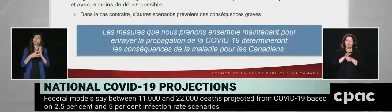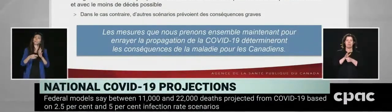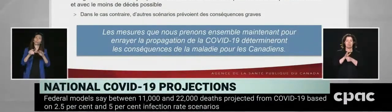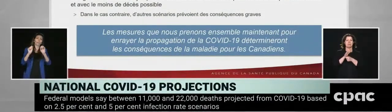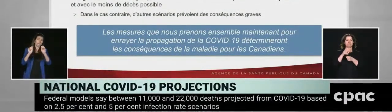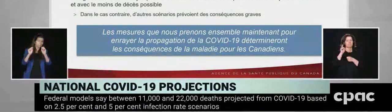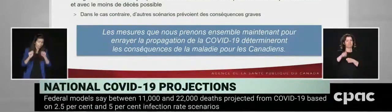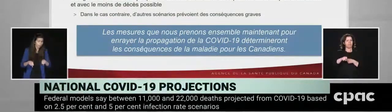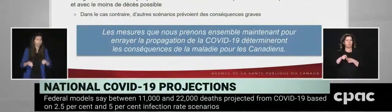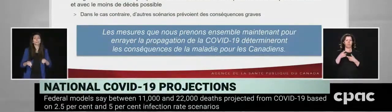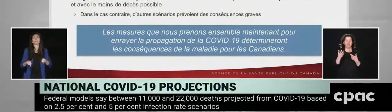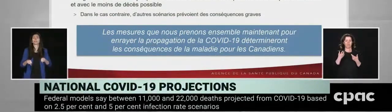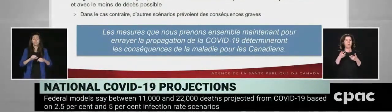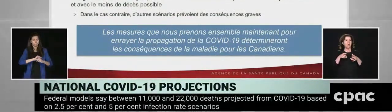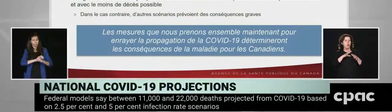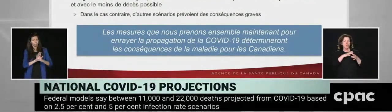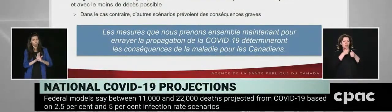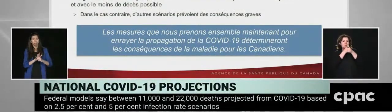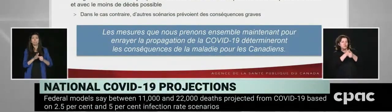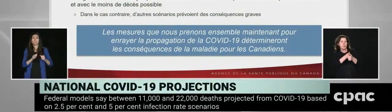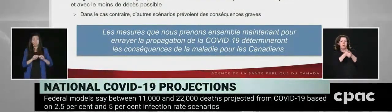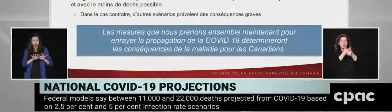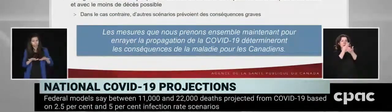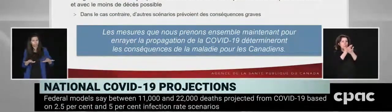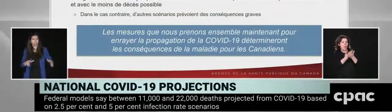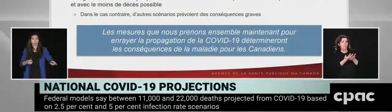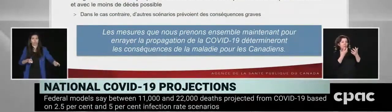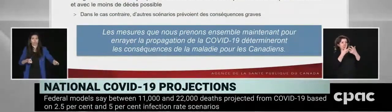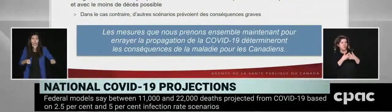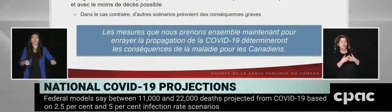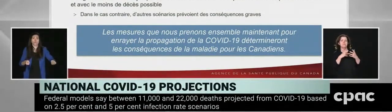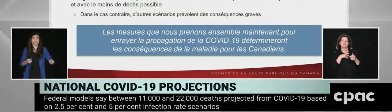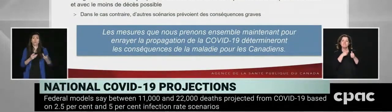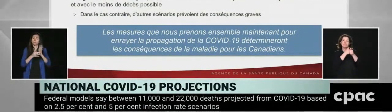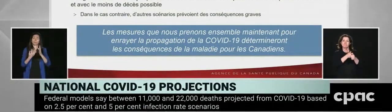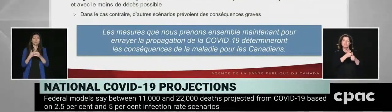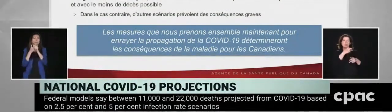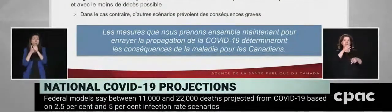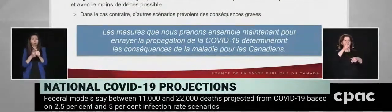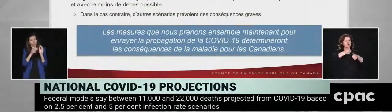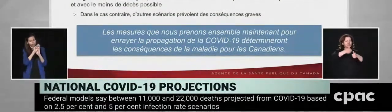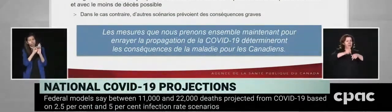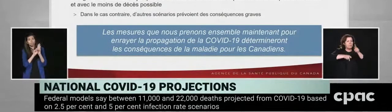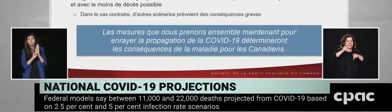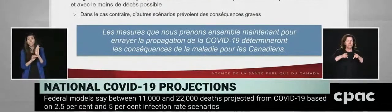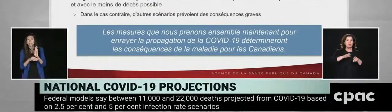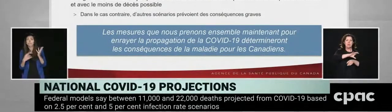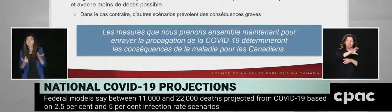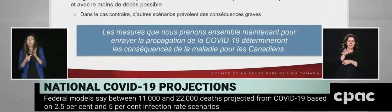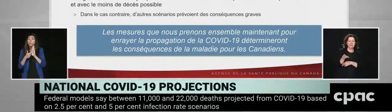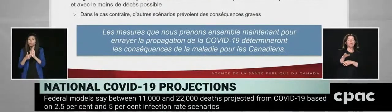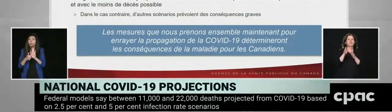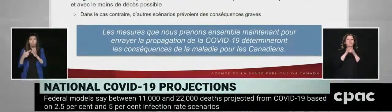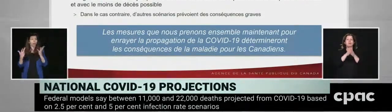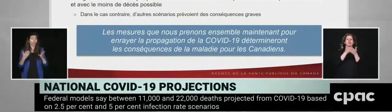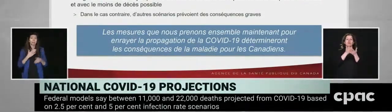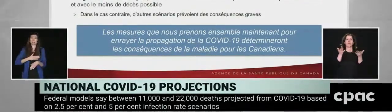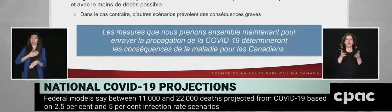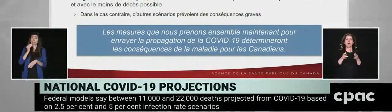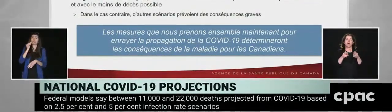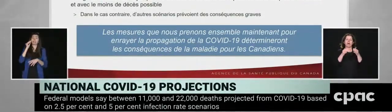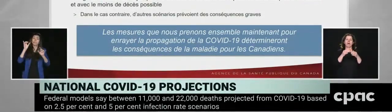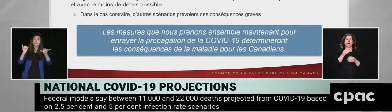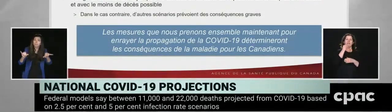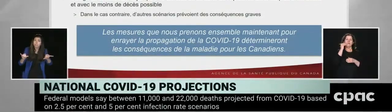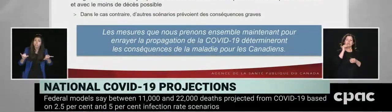preuve, comme par exemple en demandant à chacun des Canadiens de rester à la maison, de garder une distance physique avec